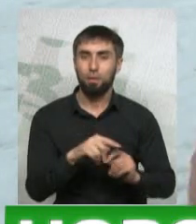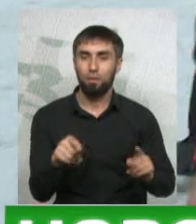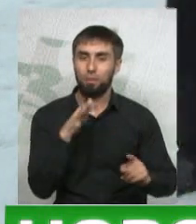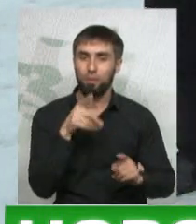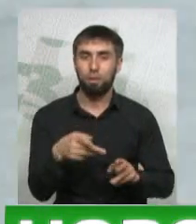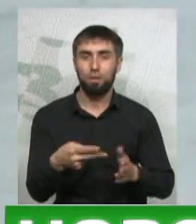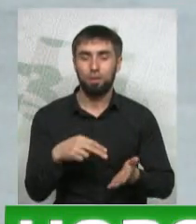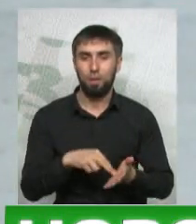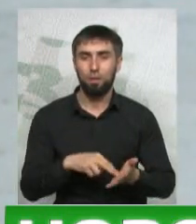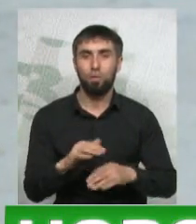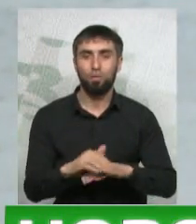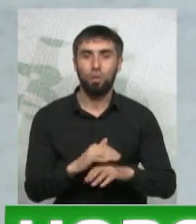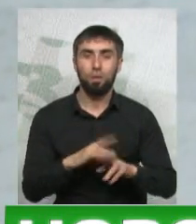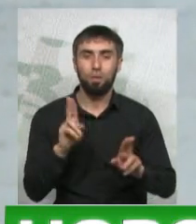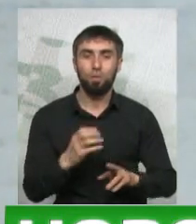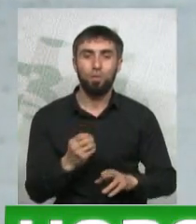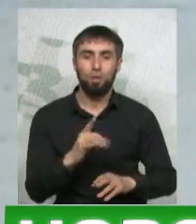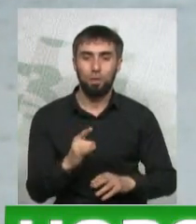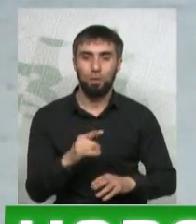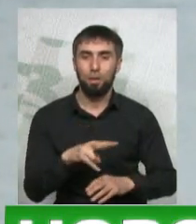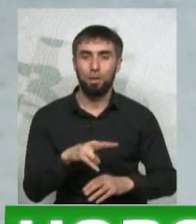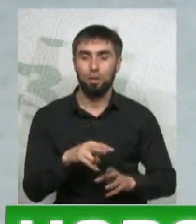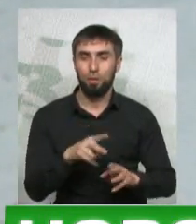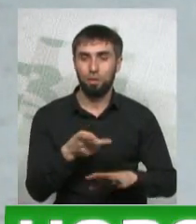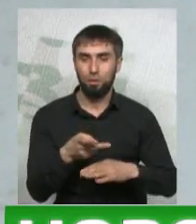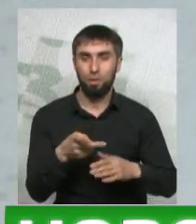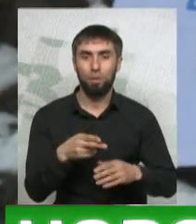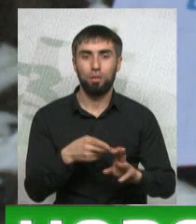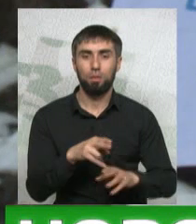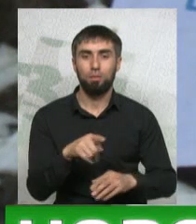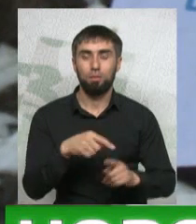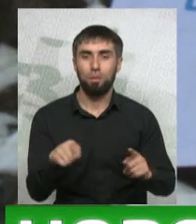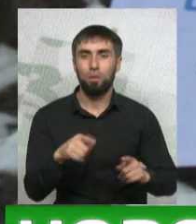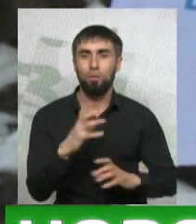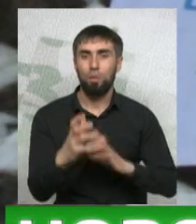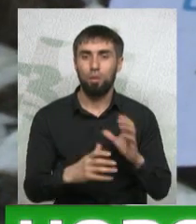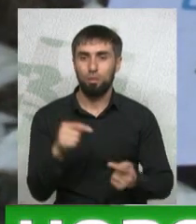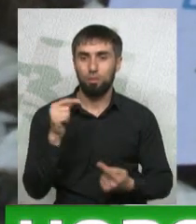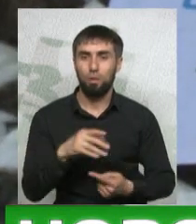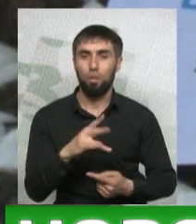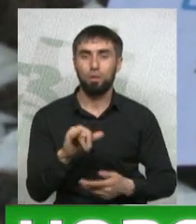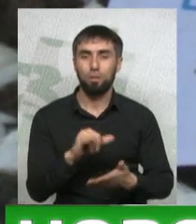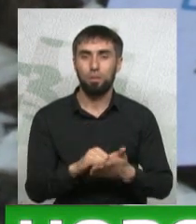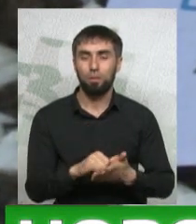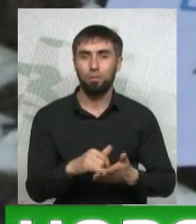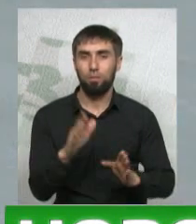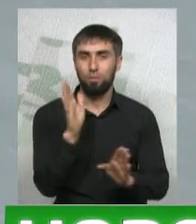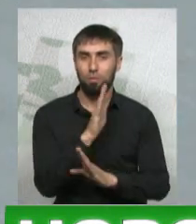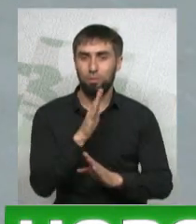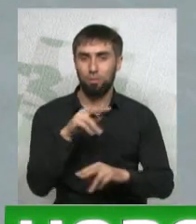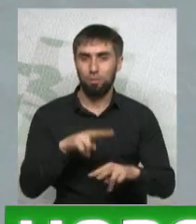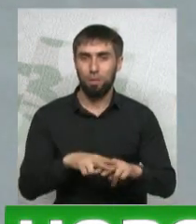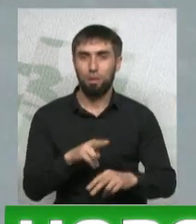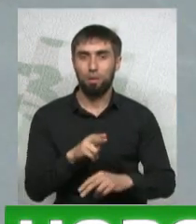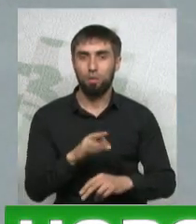пор это стало доброй традицией еще был ужинной трассе курорта соответствует международным стандартам они приложены в живописном Лесном